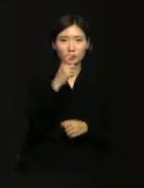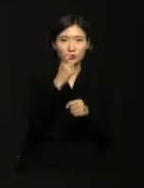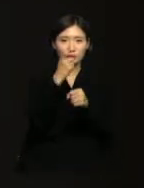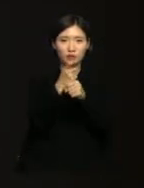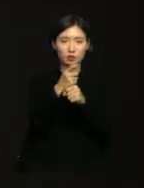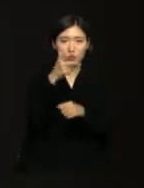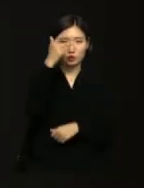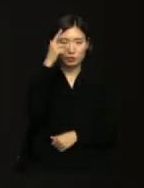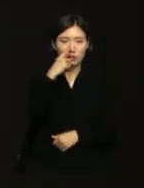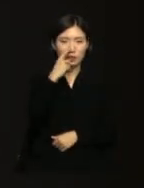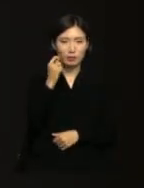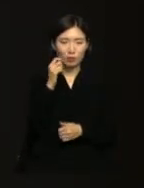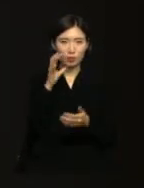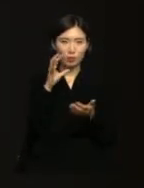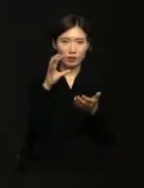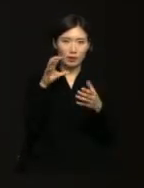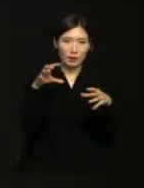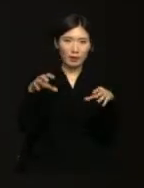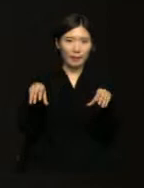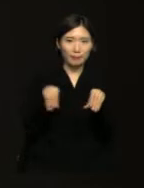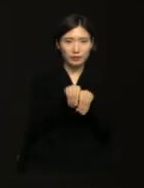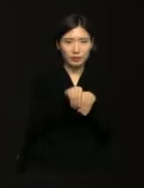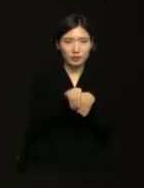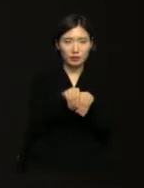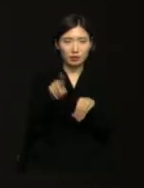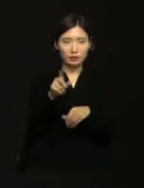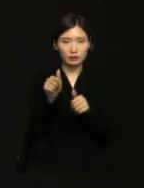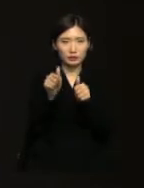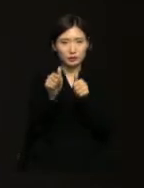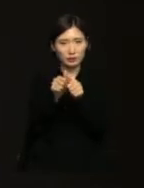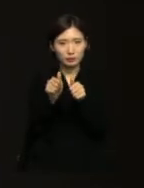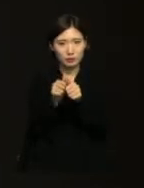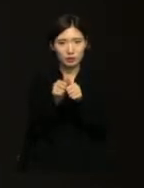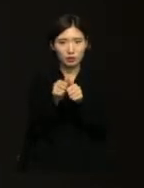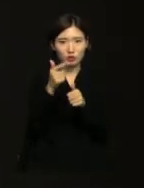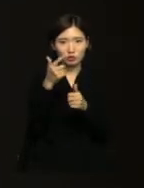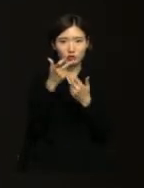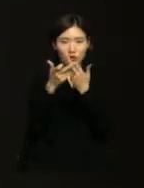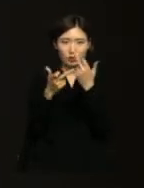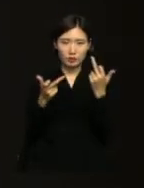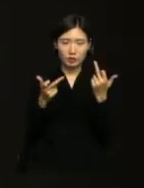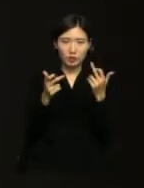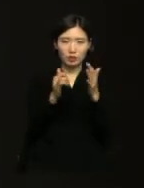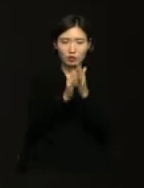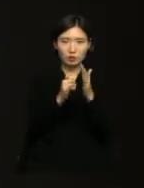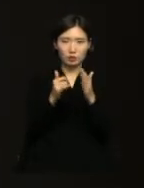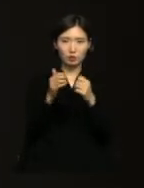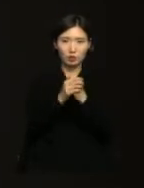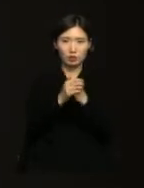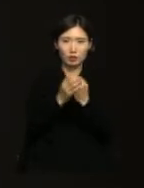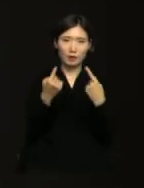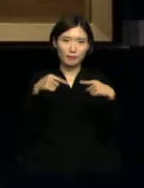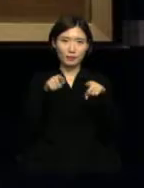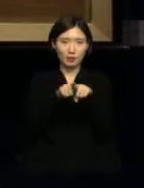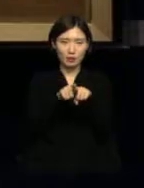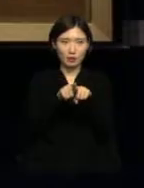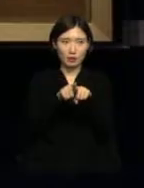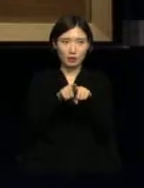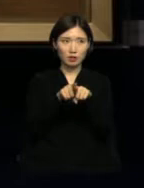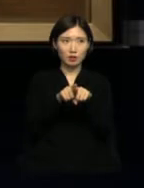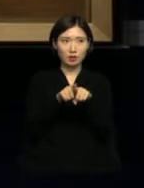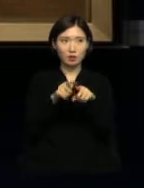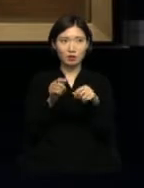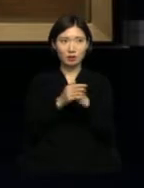1910년 조선이 일본에 합방되자 한 남성이 6형제와 식솔 50여 명을 데리고 서간도로 떠납니다.